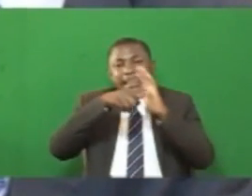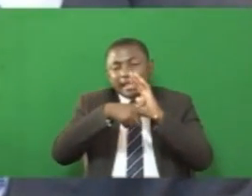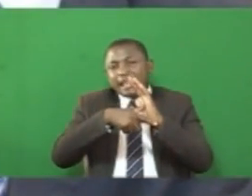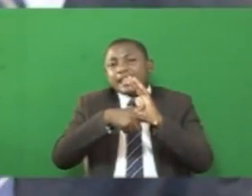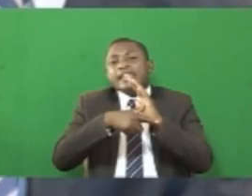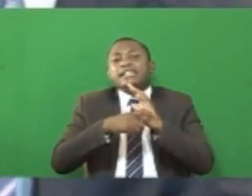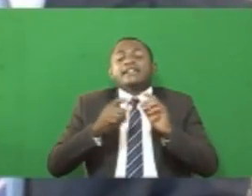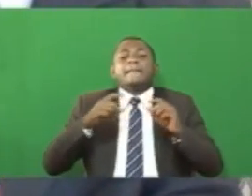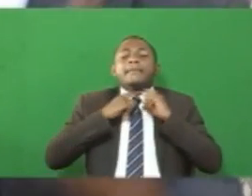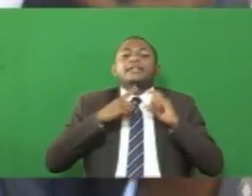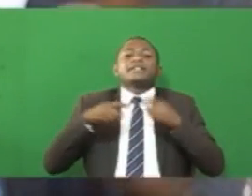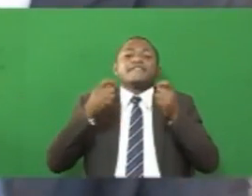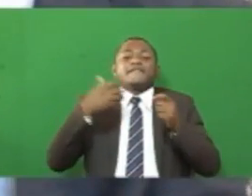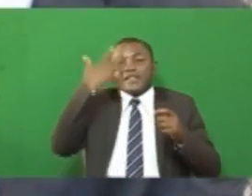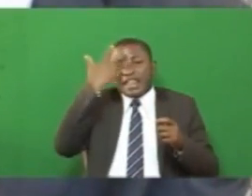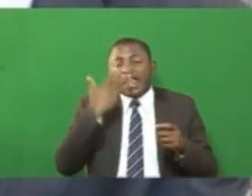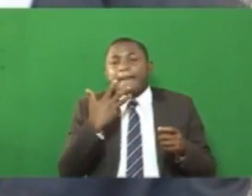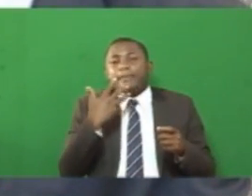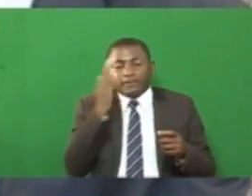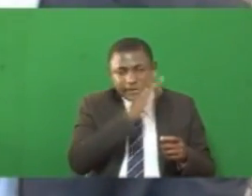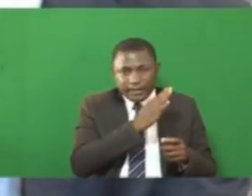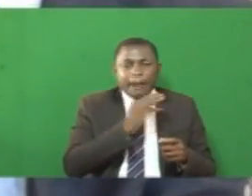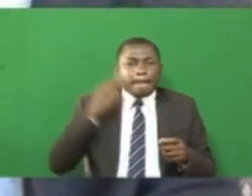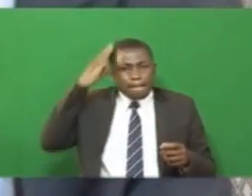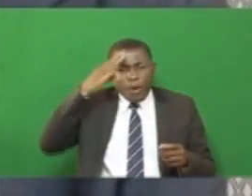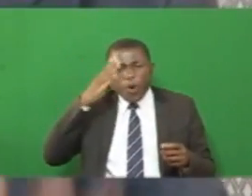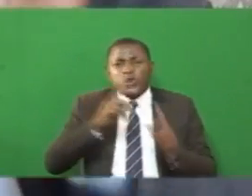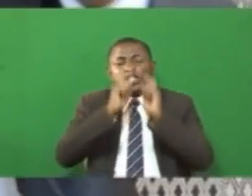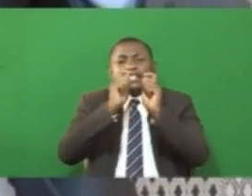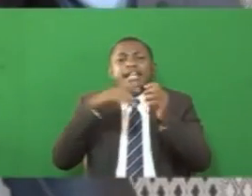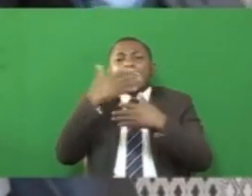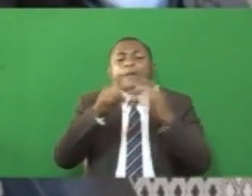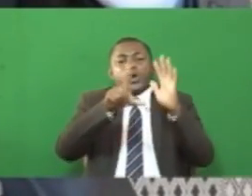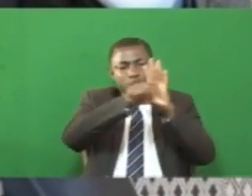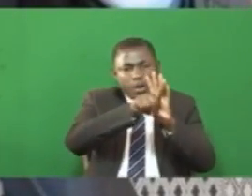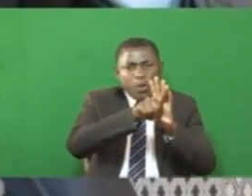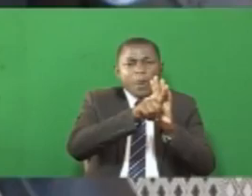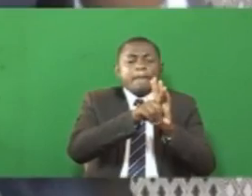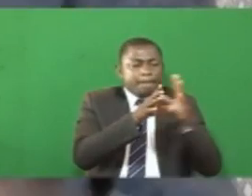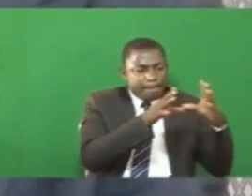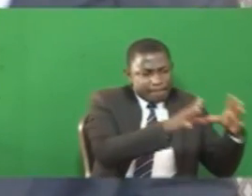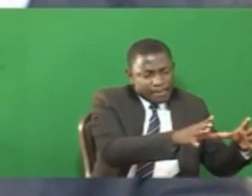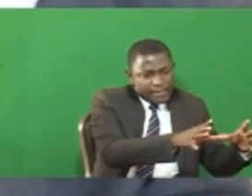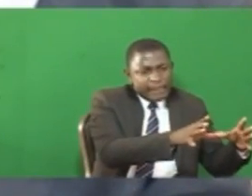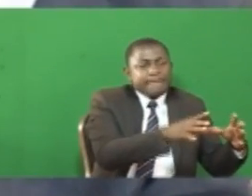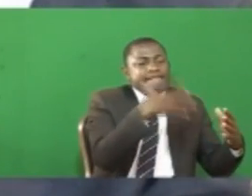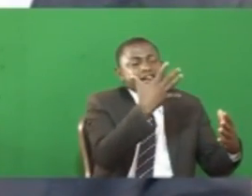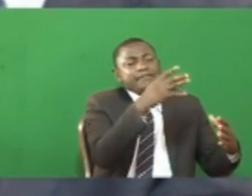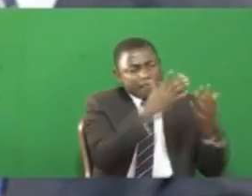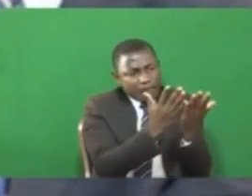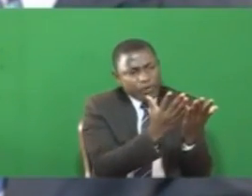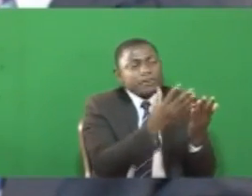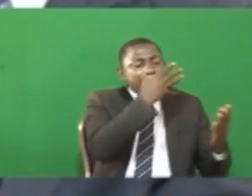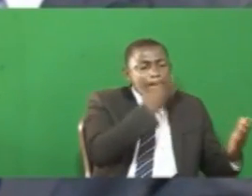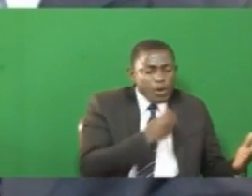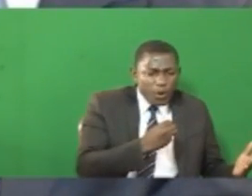zvemutemo anogona kureva Old Testament. Anogona kuari kureva mabhuku ekutanga 5 akanyorwa naMoses.